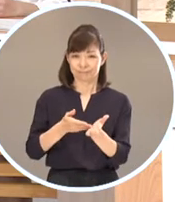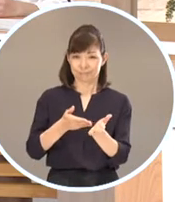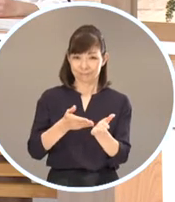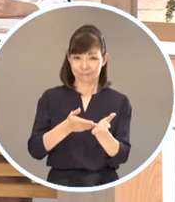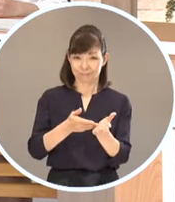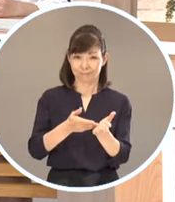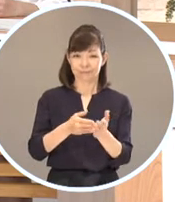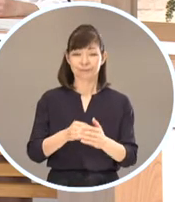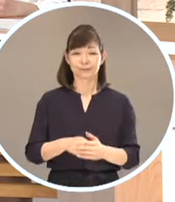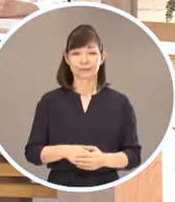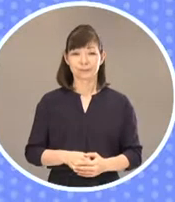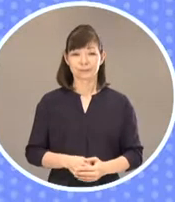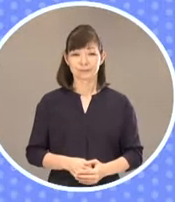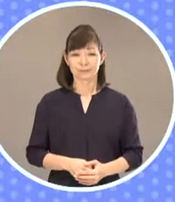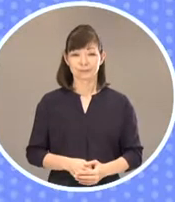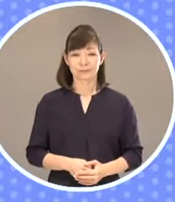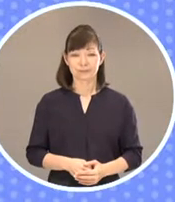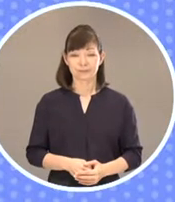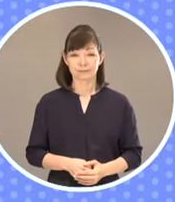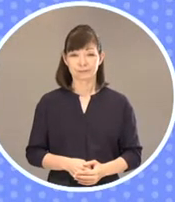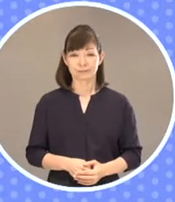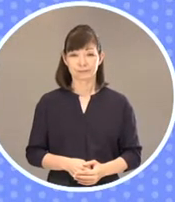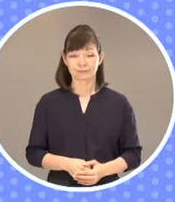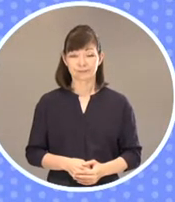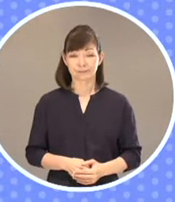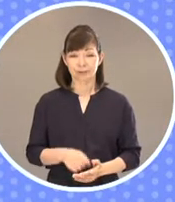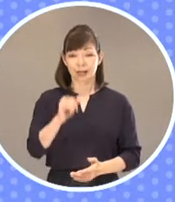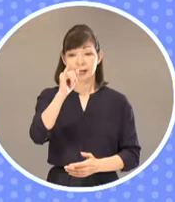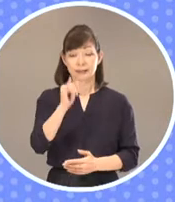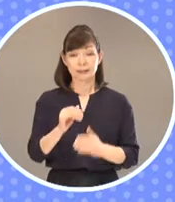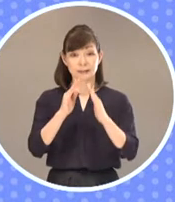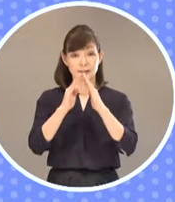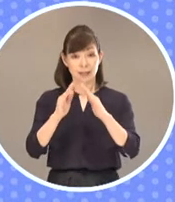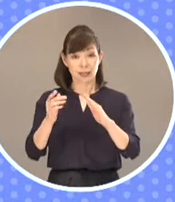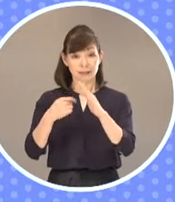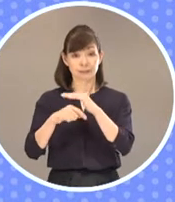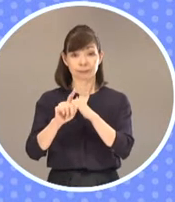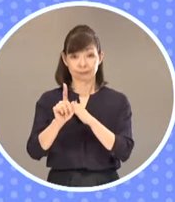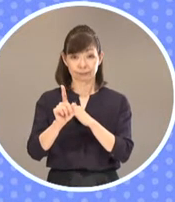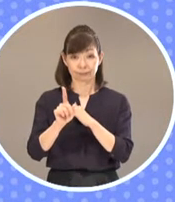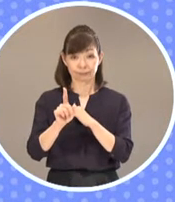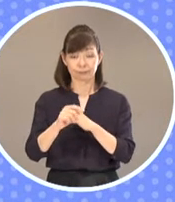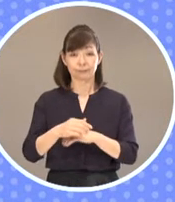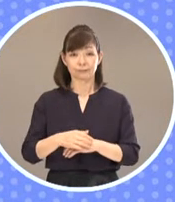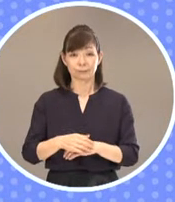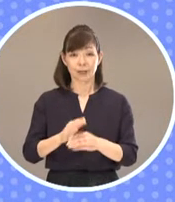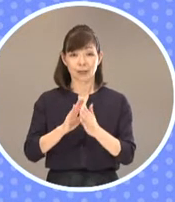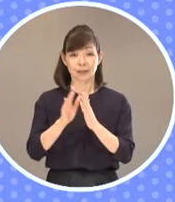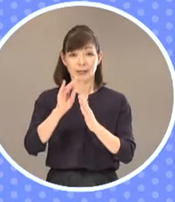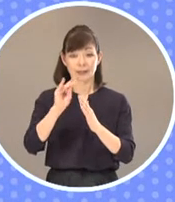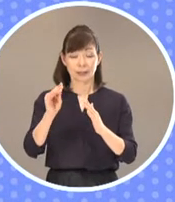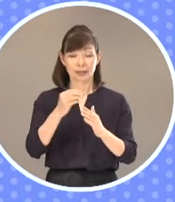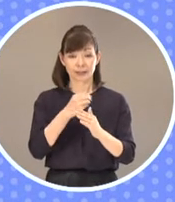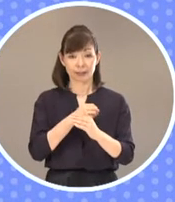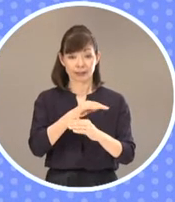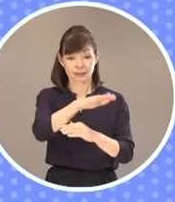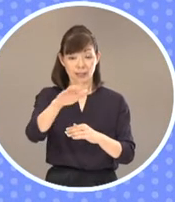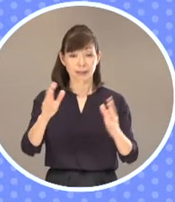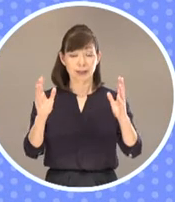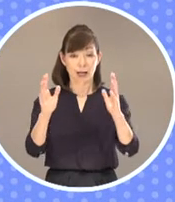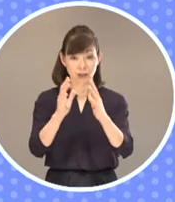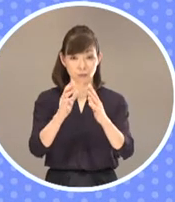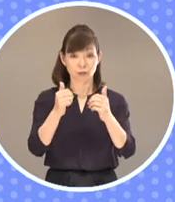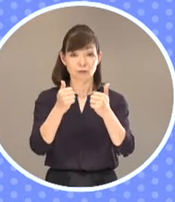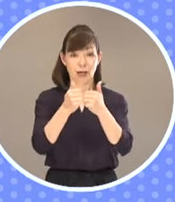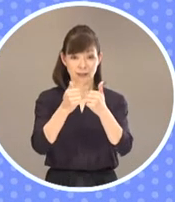まず委員会とは何か。 県議会議員全員が集まる会議を